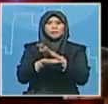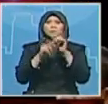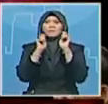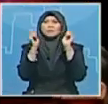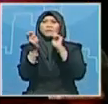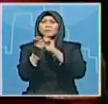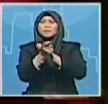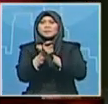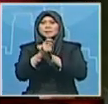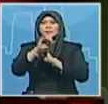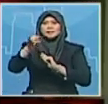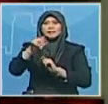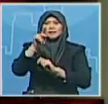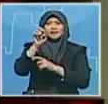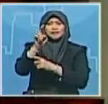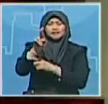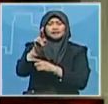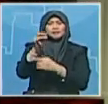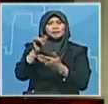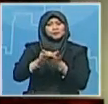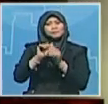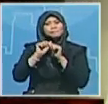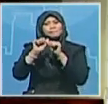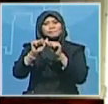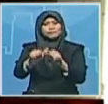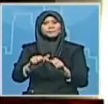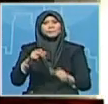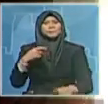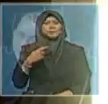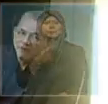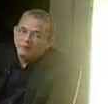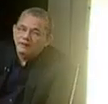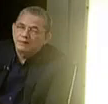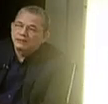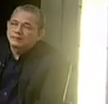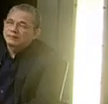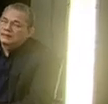Kementerian Kerja Raya. Jadi teruskan kesan anda bersama kami pada malam ini.